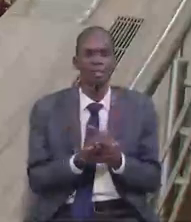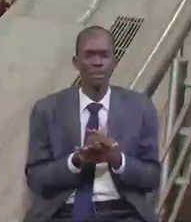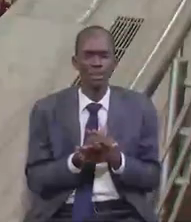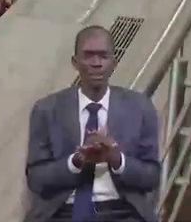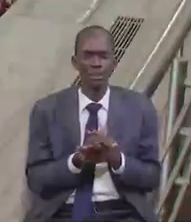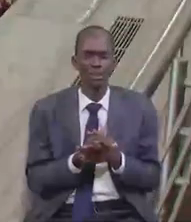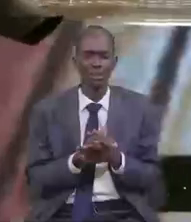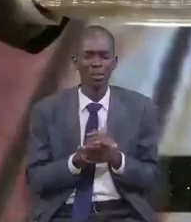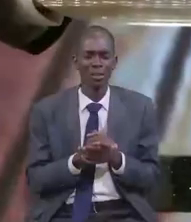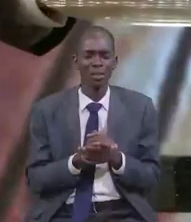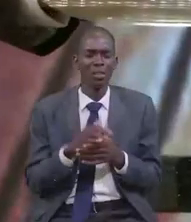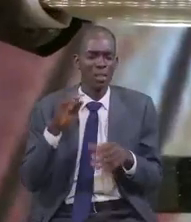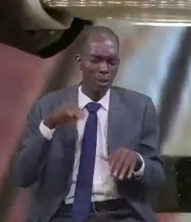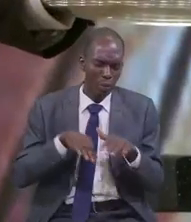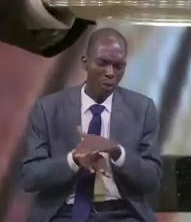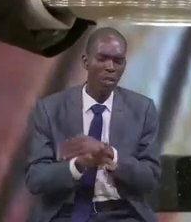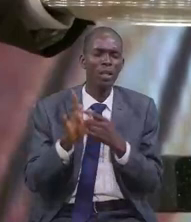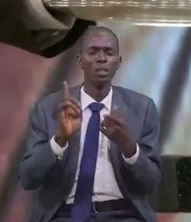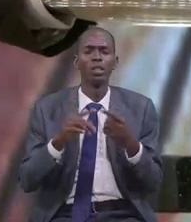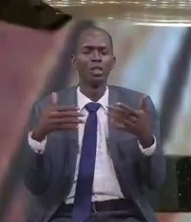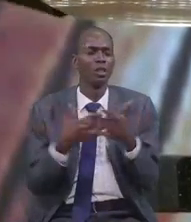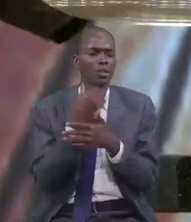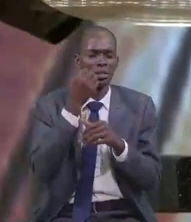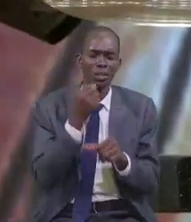À la nouvelle année, moi,